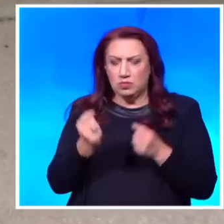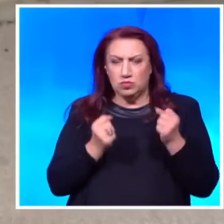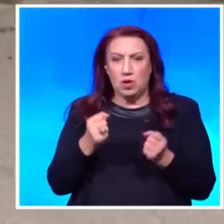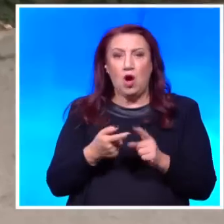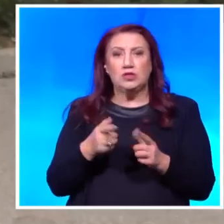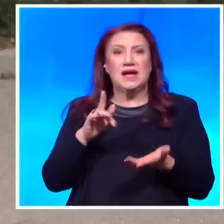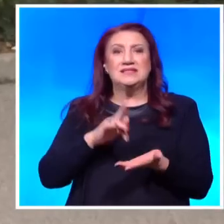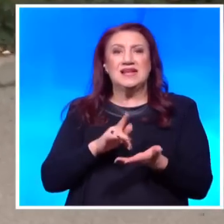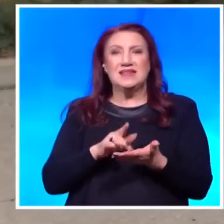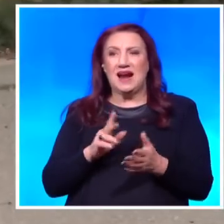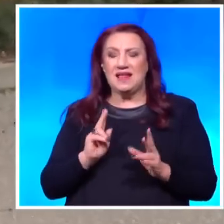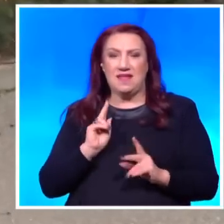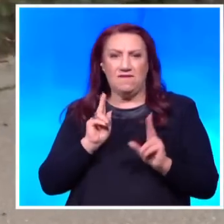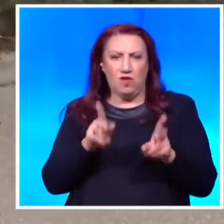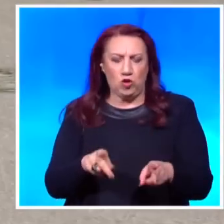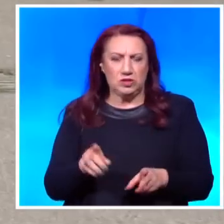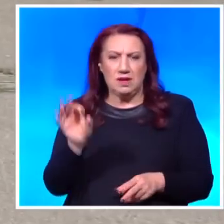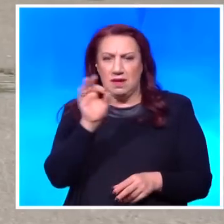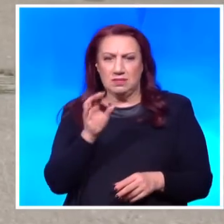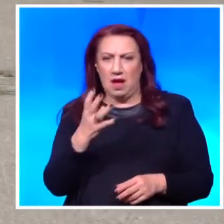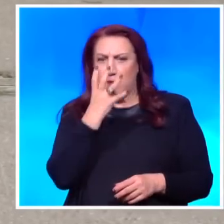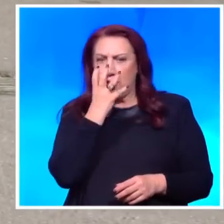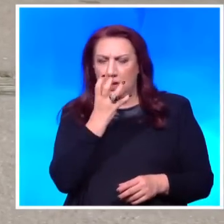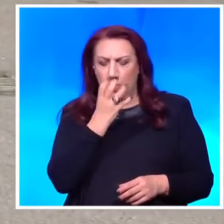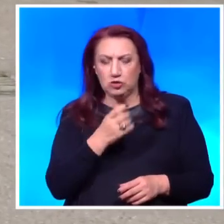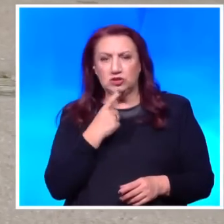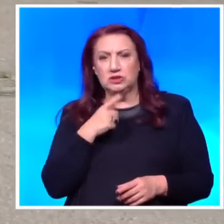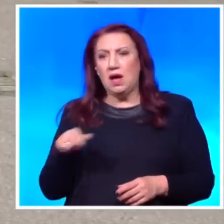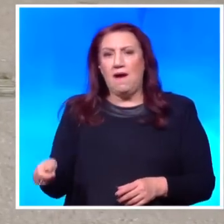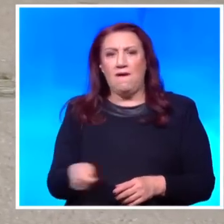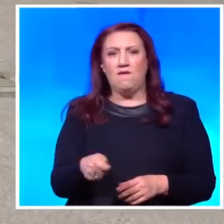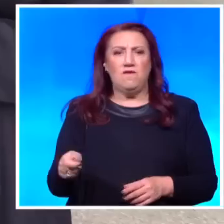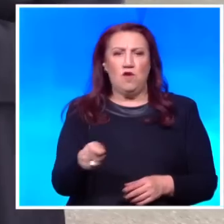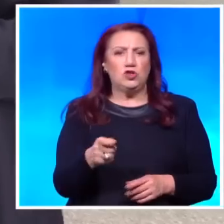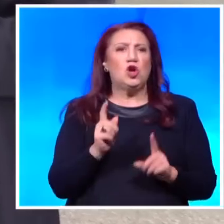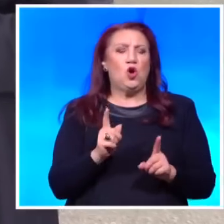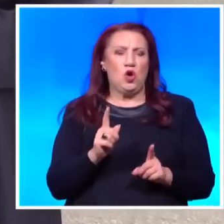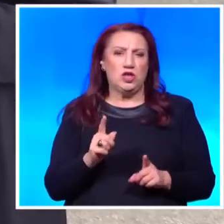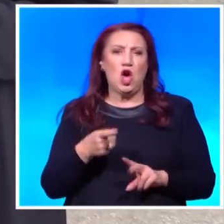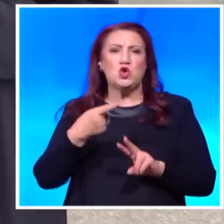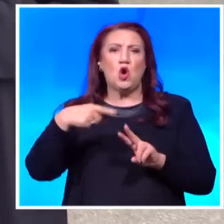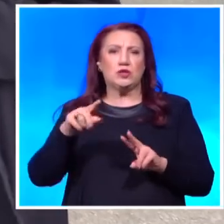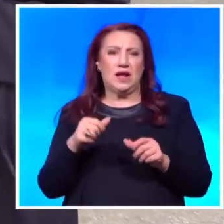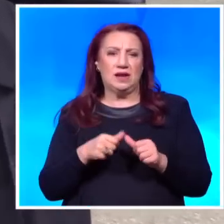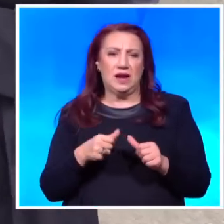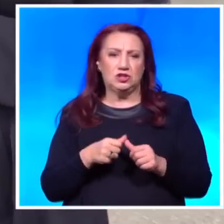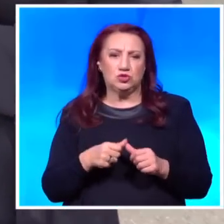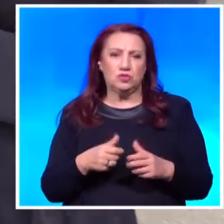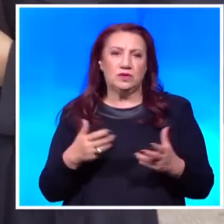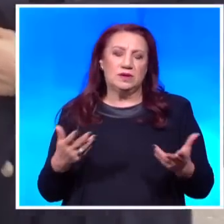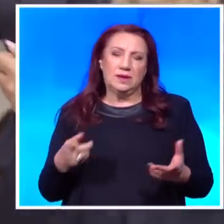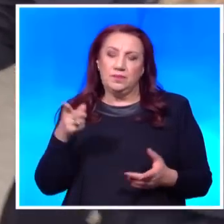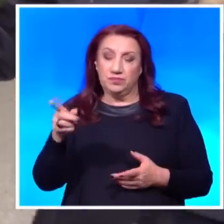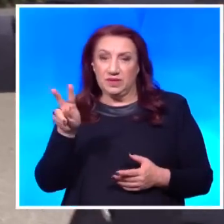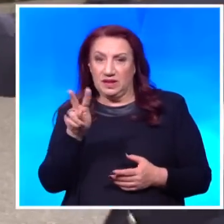никакви наморници и поводи, съпровождани от публичното лице Йордан Лечков. Разигра се жестока трагедия, нали,